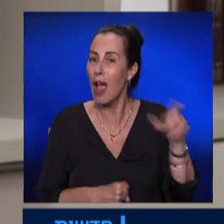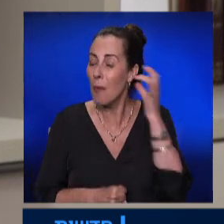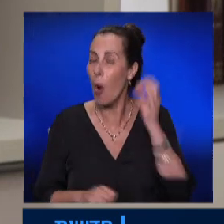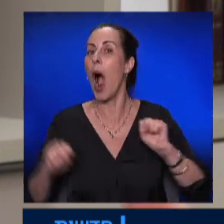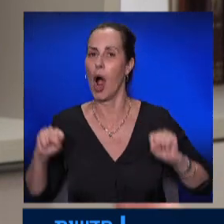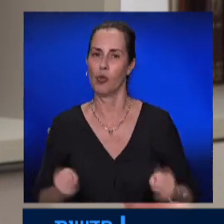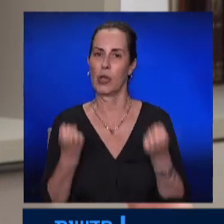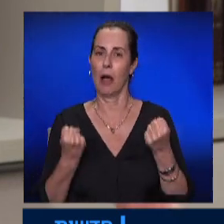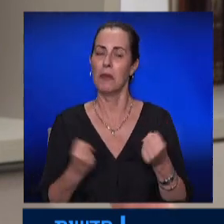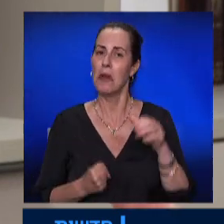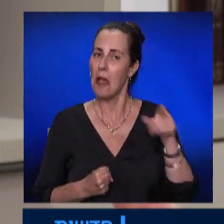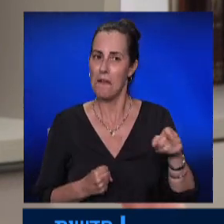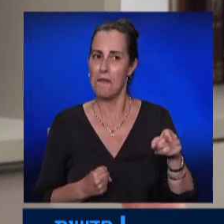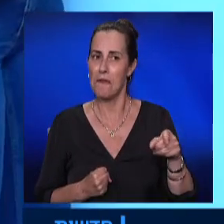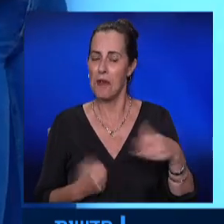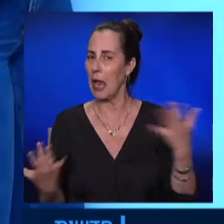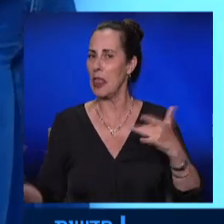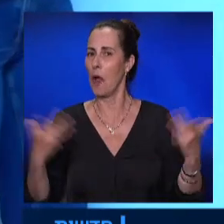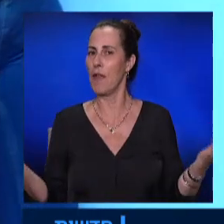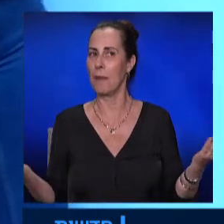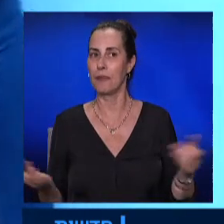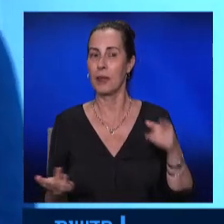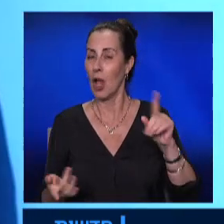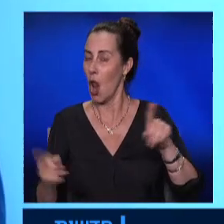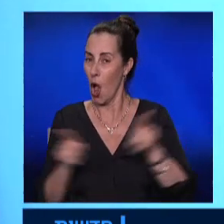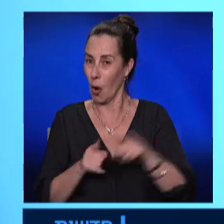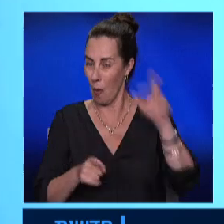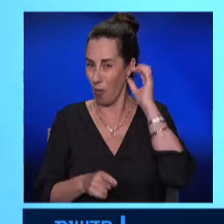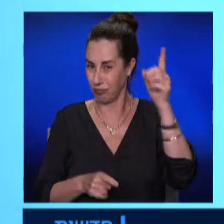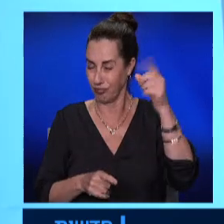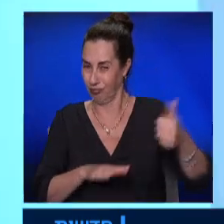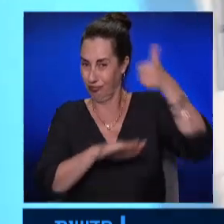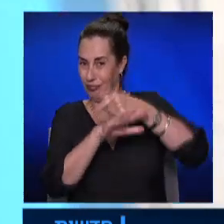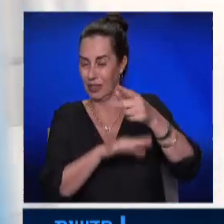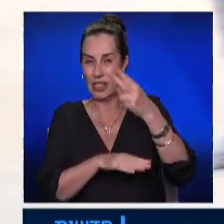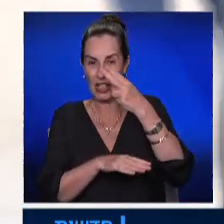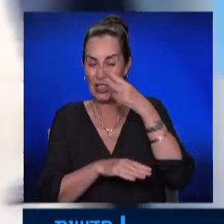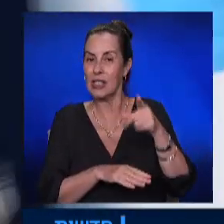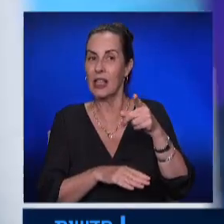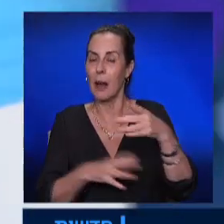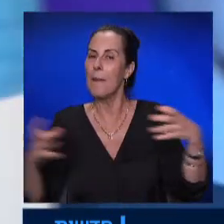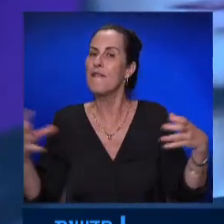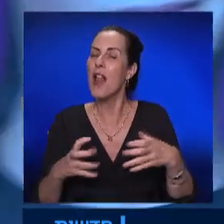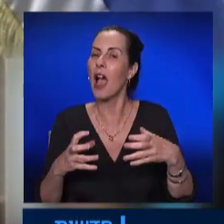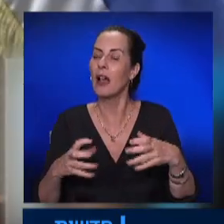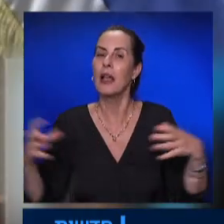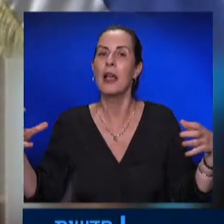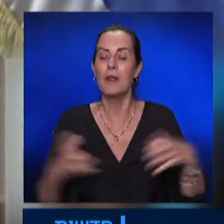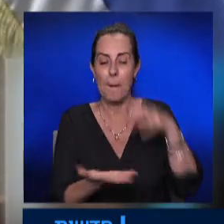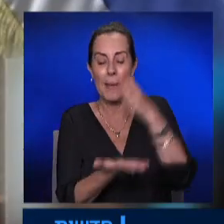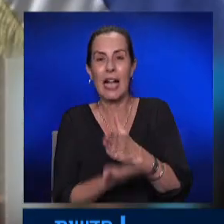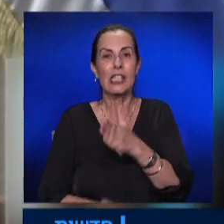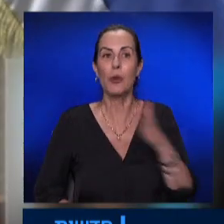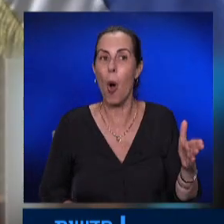חרוצה וגם לא יצרה לעצמה אויבים. בניגוד ליושבת ראש המפלגה מיכאלי שניסתה למצב את המפלגה בעיקר כמפלגת מרכז